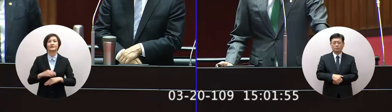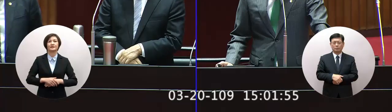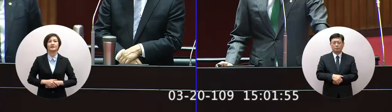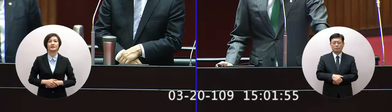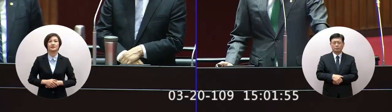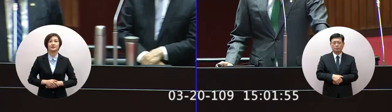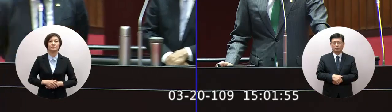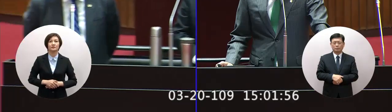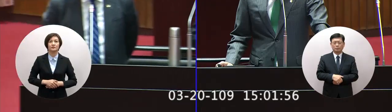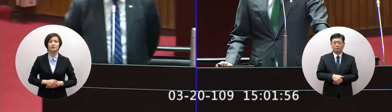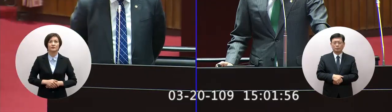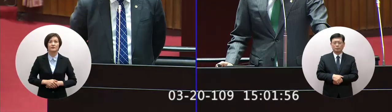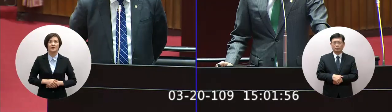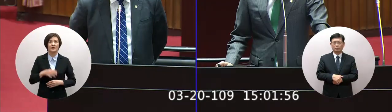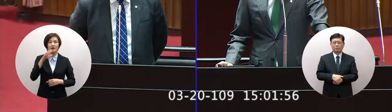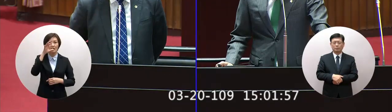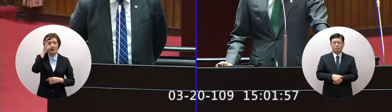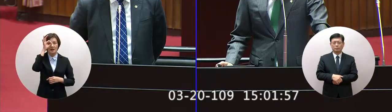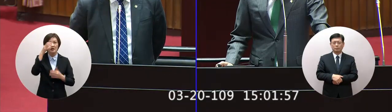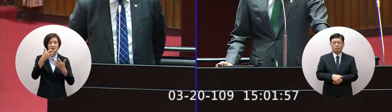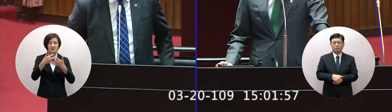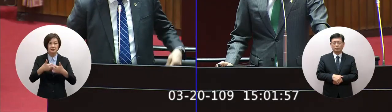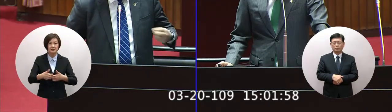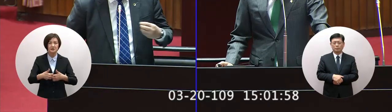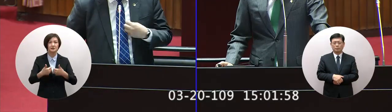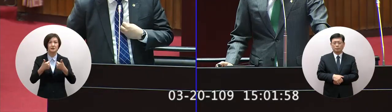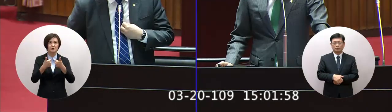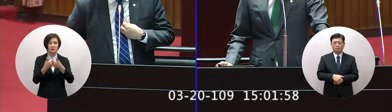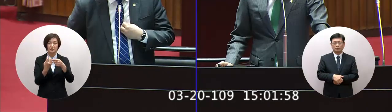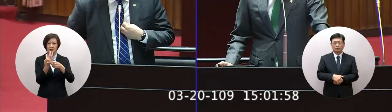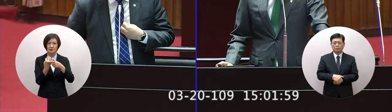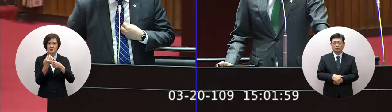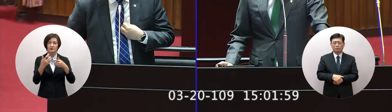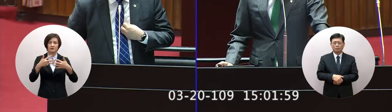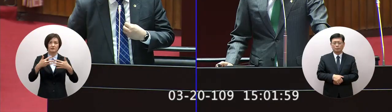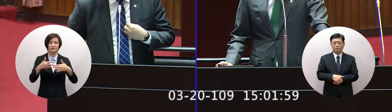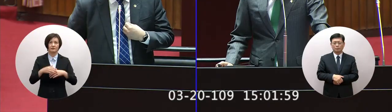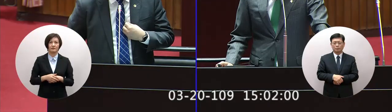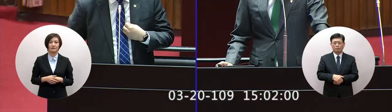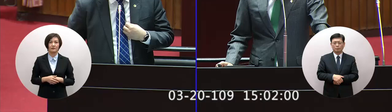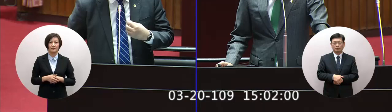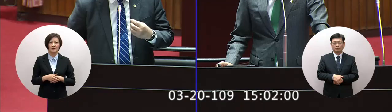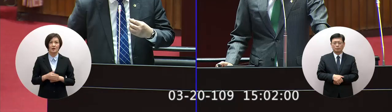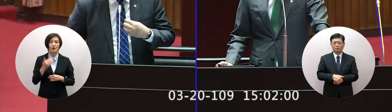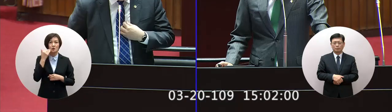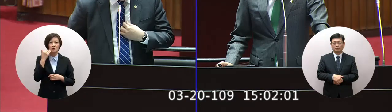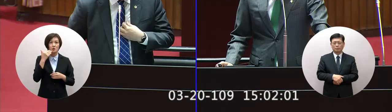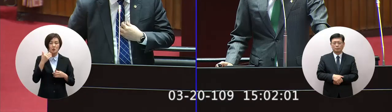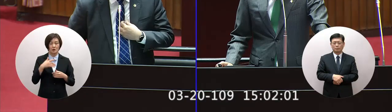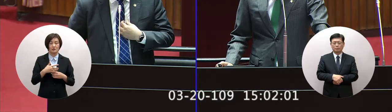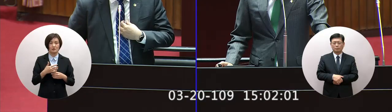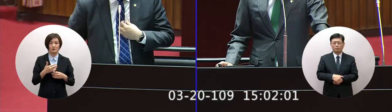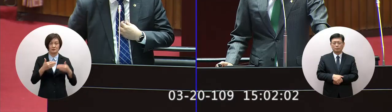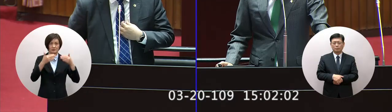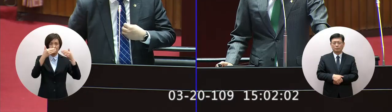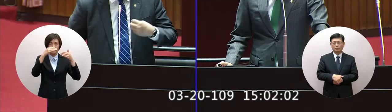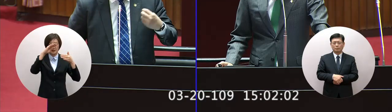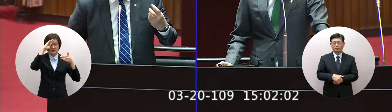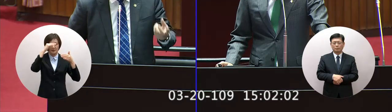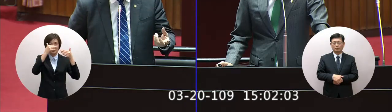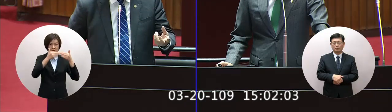这个是看他的一个机会的问题。如果我今天刚好是有被确诊，但是这是有带这个